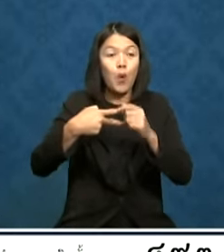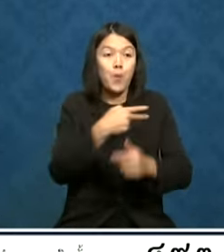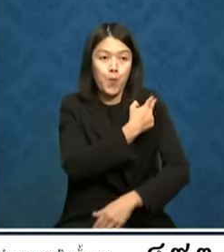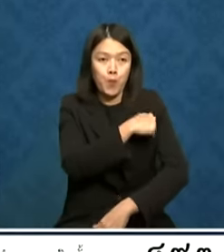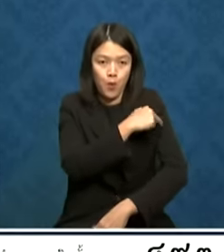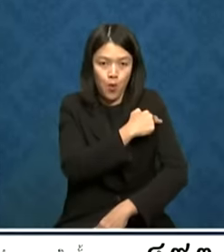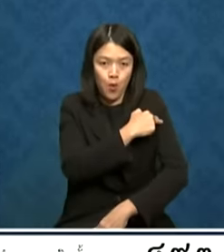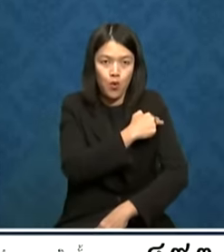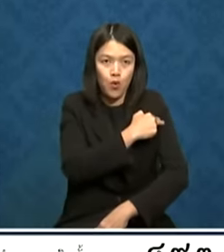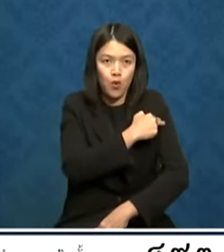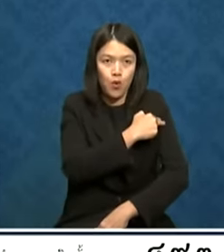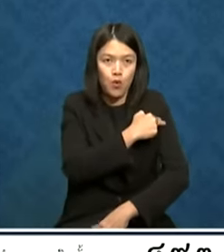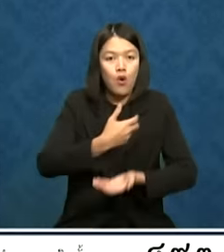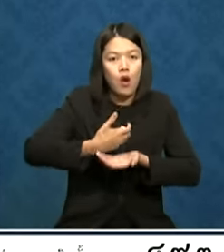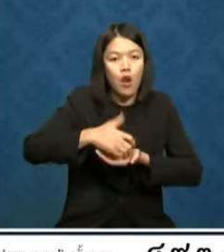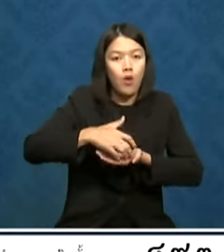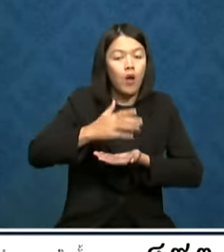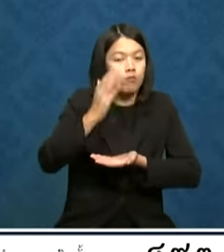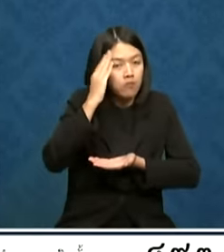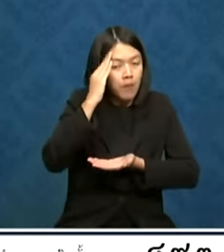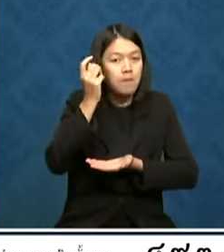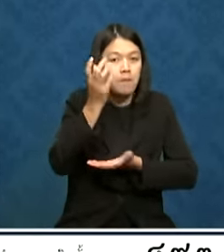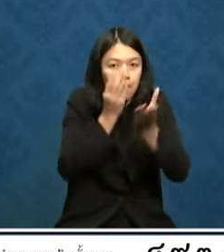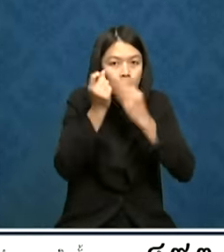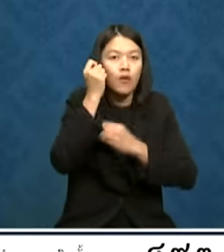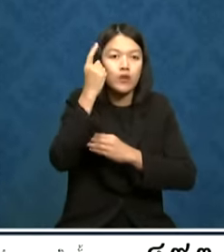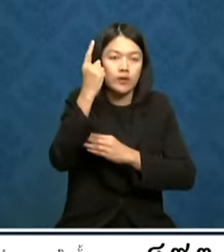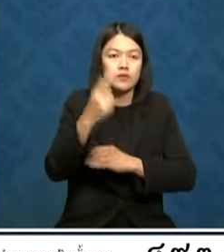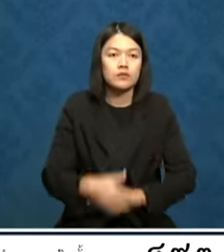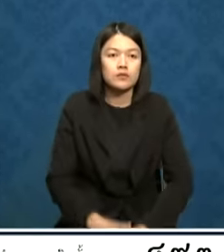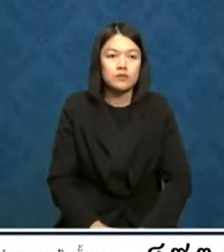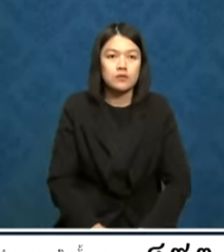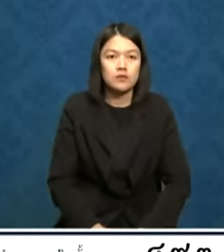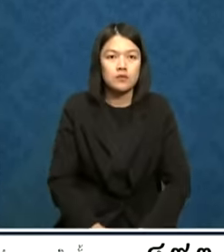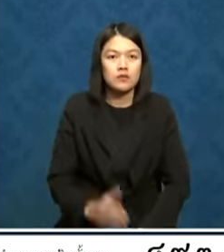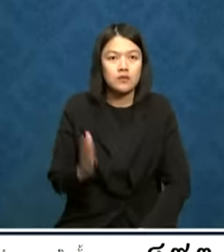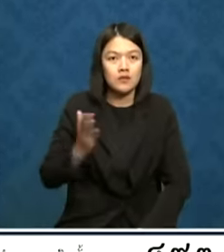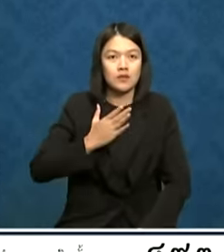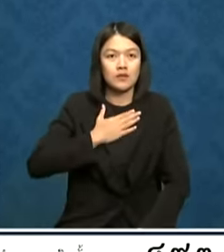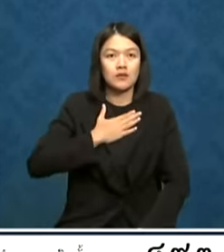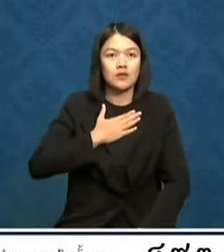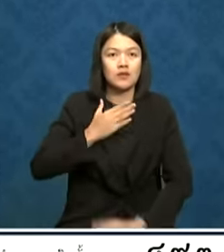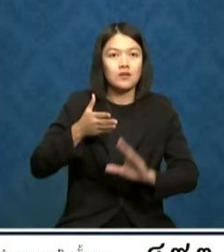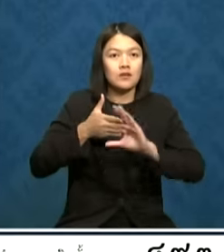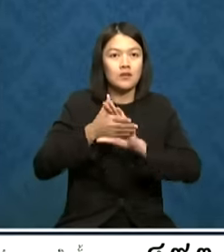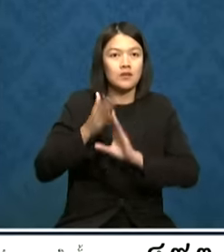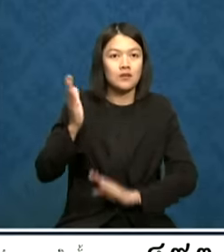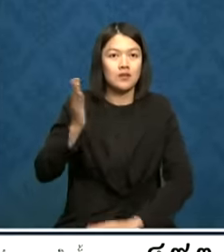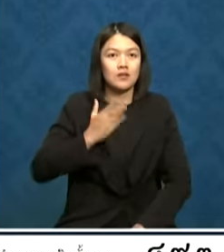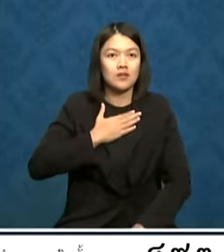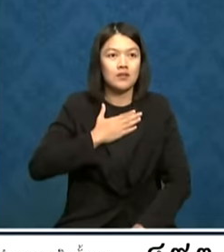เล็กน้อยนะคะเพื่อให้ผู้ฟังได้เข้าใจค่ะเดี๋ยวขอสไลด์ของดิฉันด้วยนะคะ